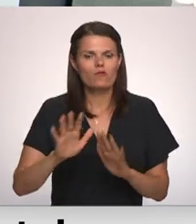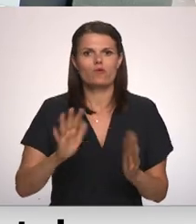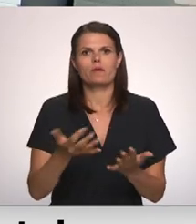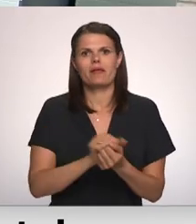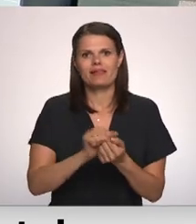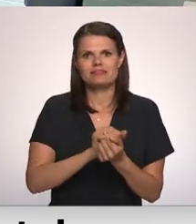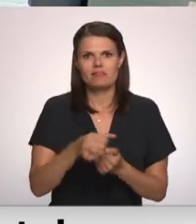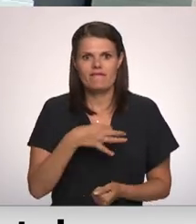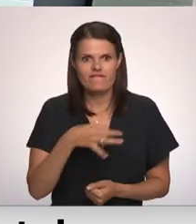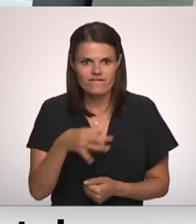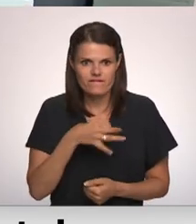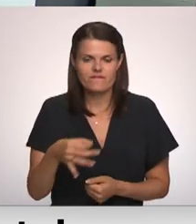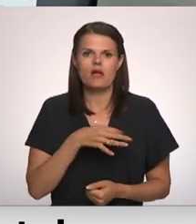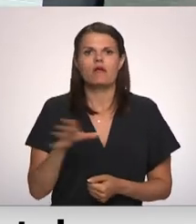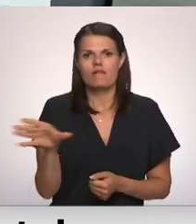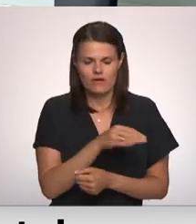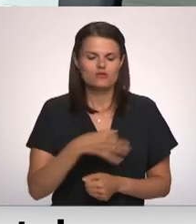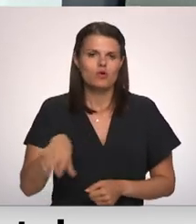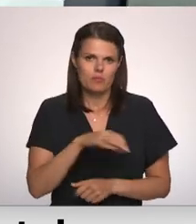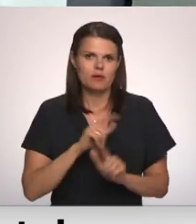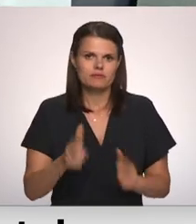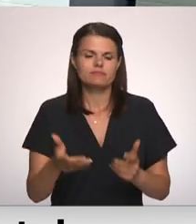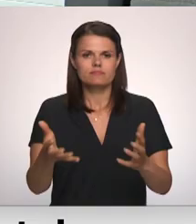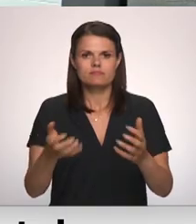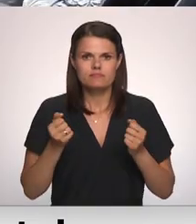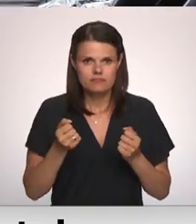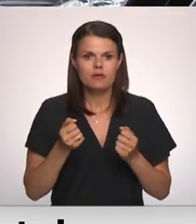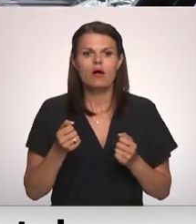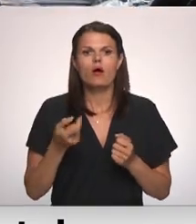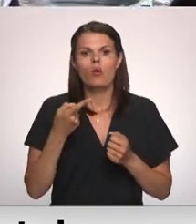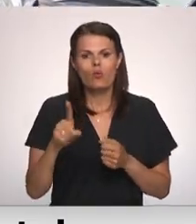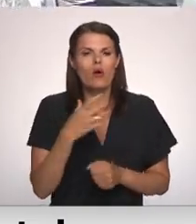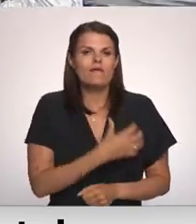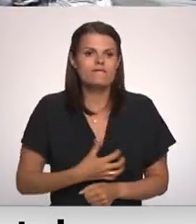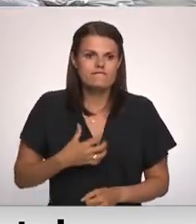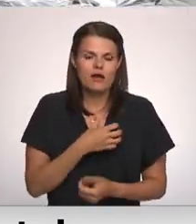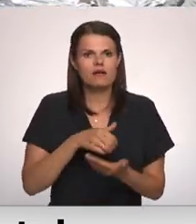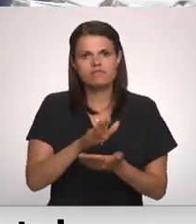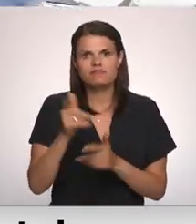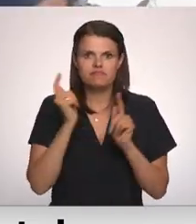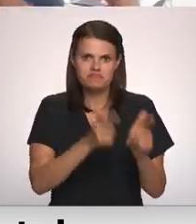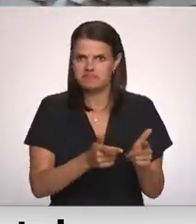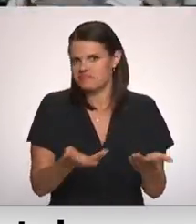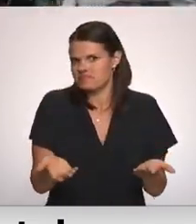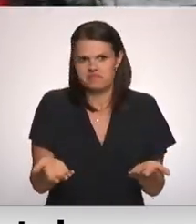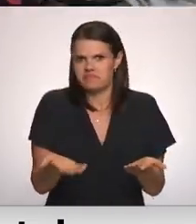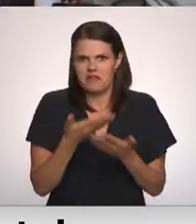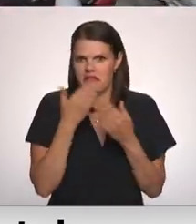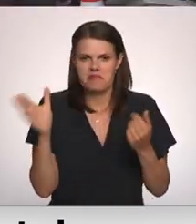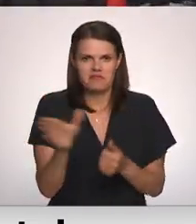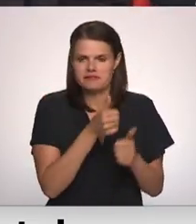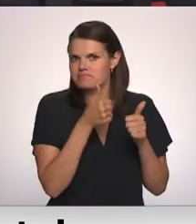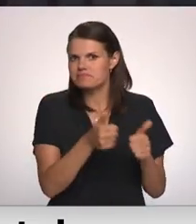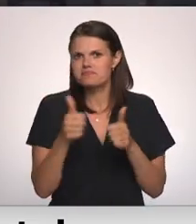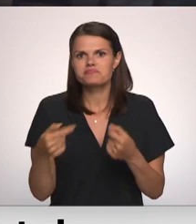izmazgātu veļu. Nu, visu arī mēs ņēmām pretī ārā, ko vajadzētu noraidīt un neņemt pretī. Praktiski nebija